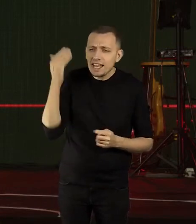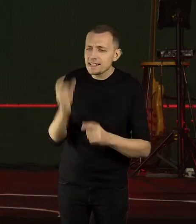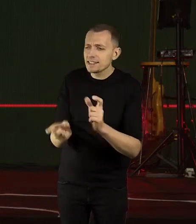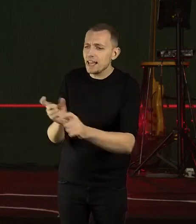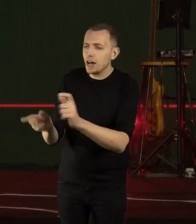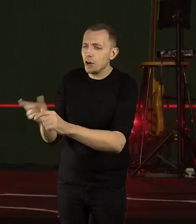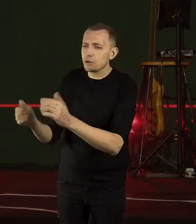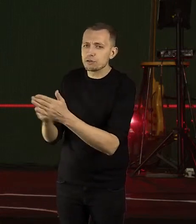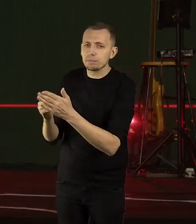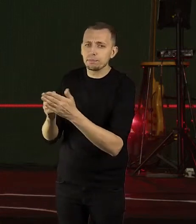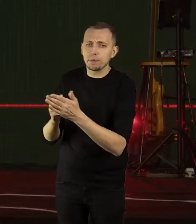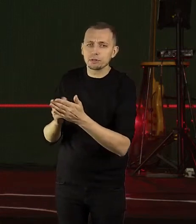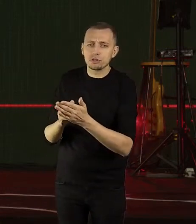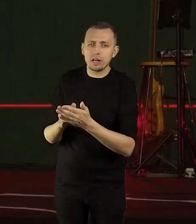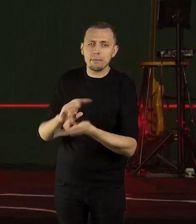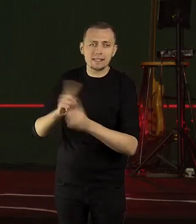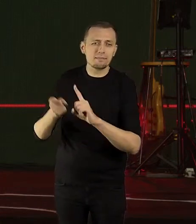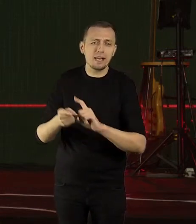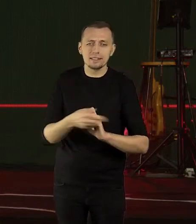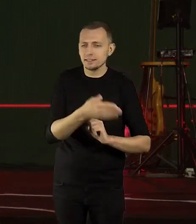obok, więc podnoście proszę.